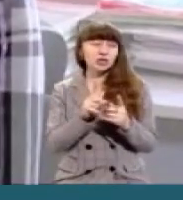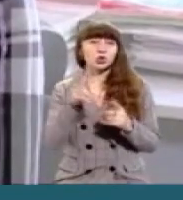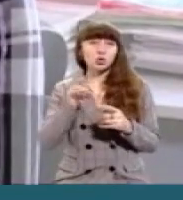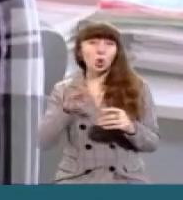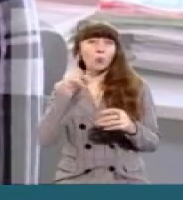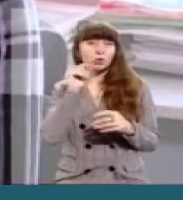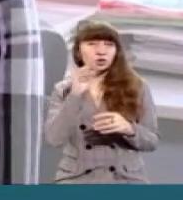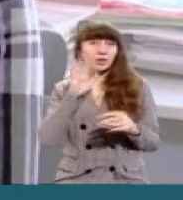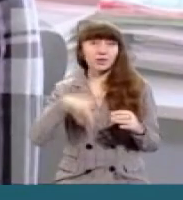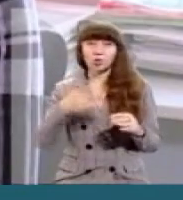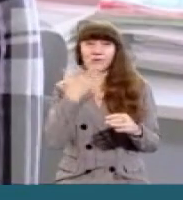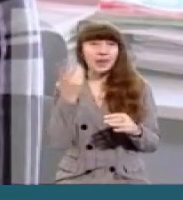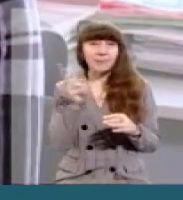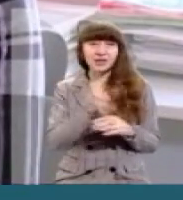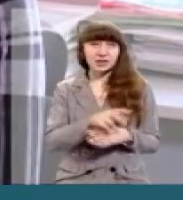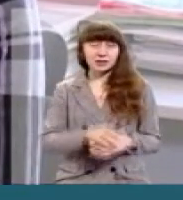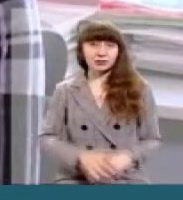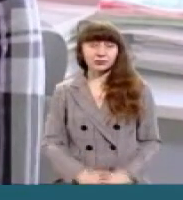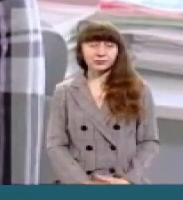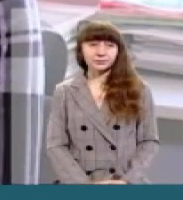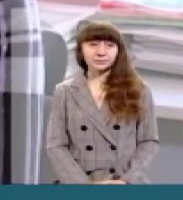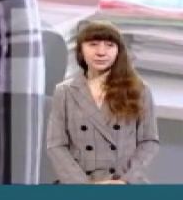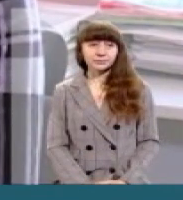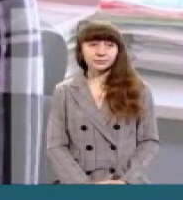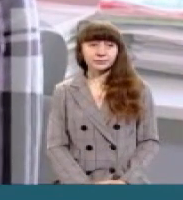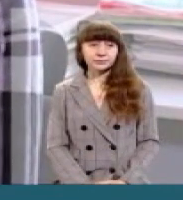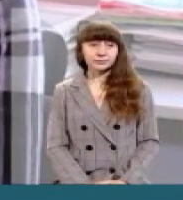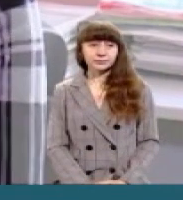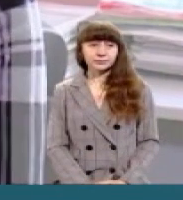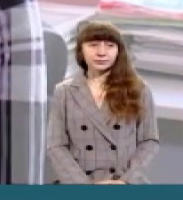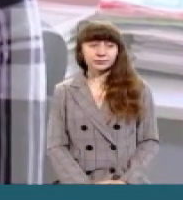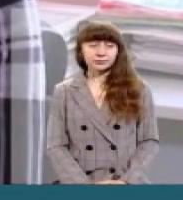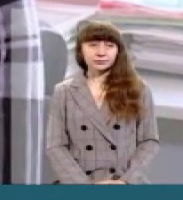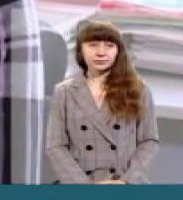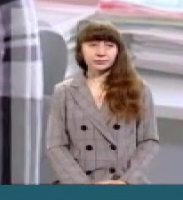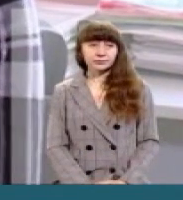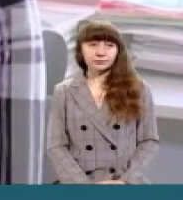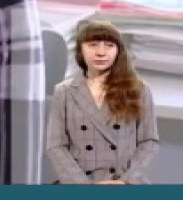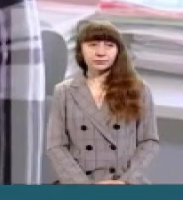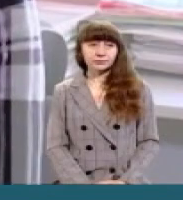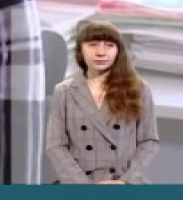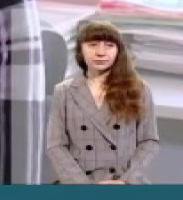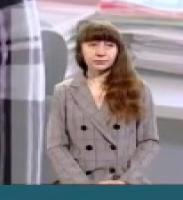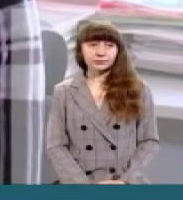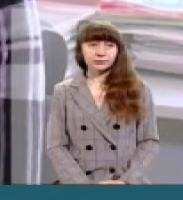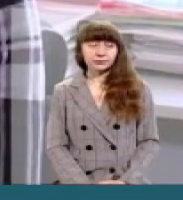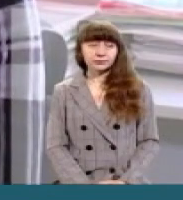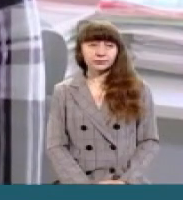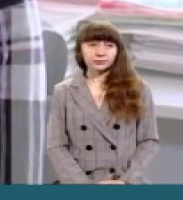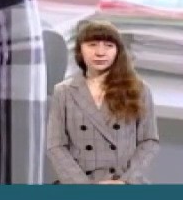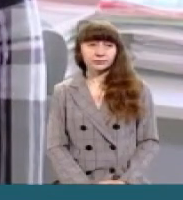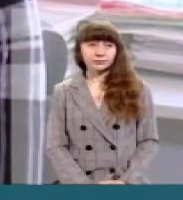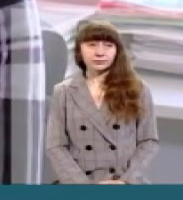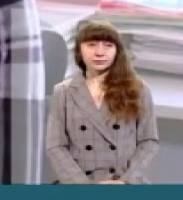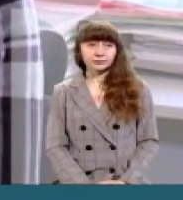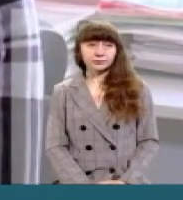жасап, құрбандарына өзімен бірге алдын ала төлем жасау үшін құжаттар мен қажетті соманы келу кежеттігін ескерткен. Осыдан кейін ер адам ізім